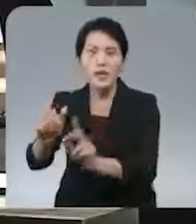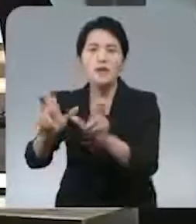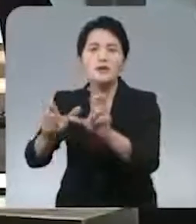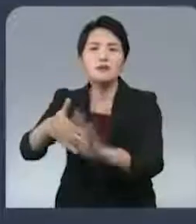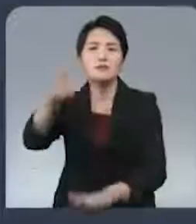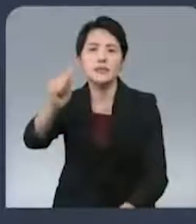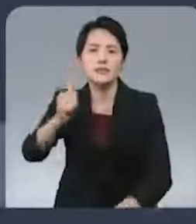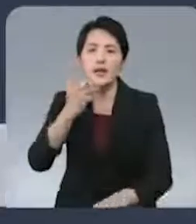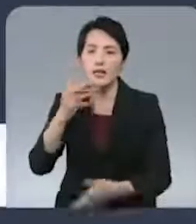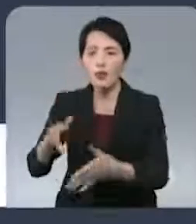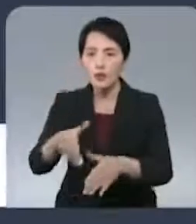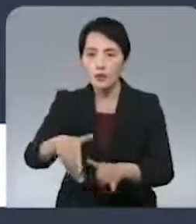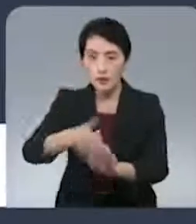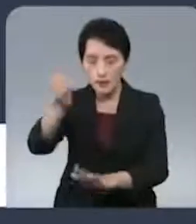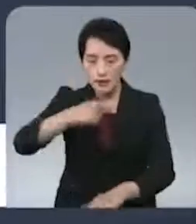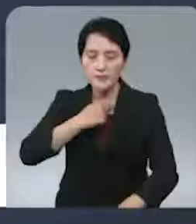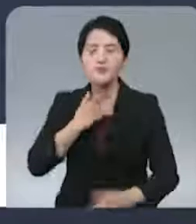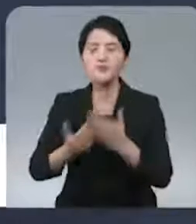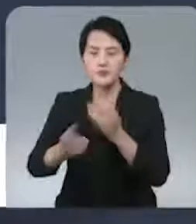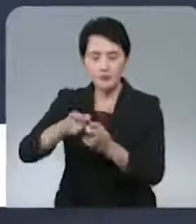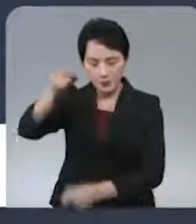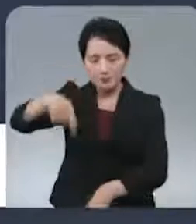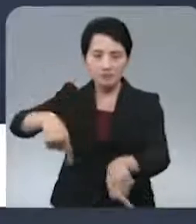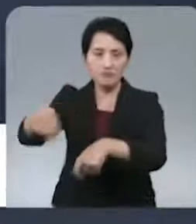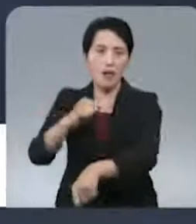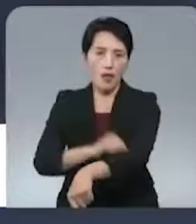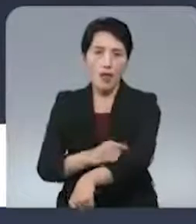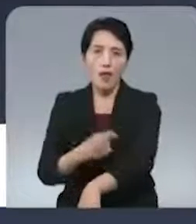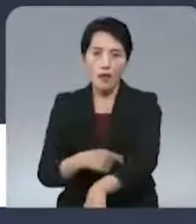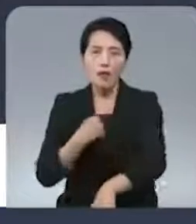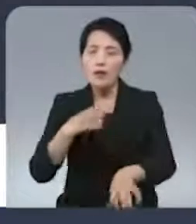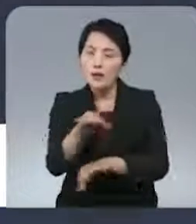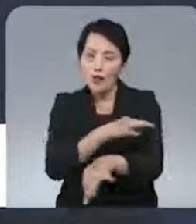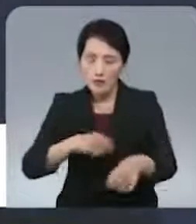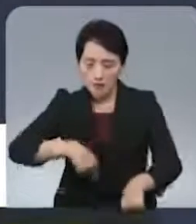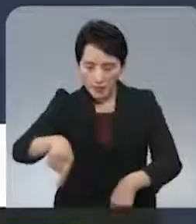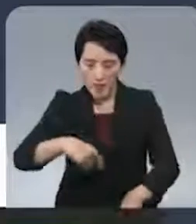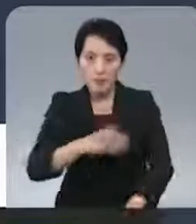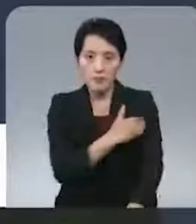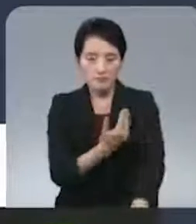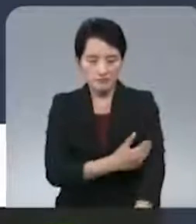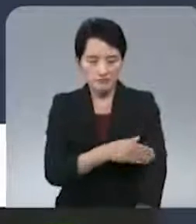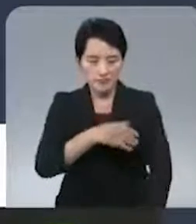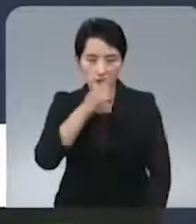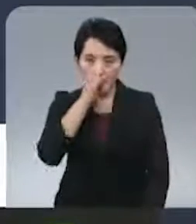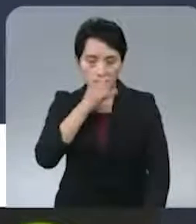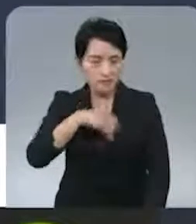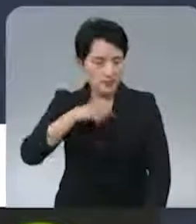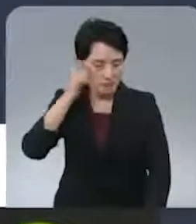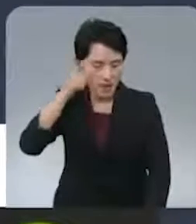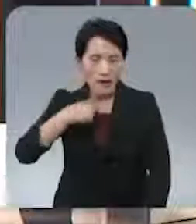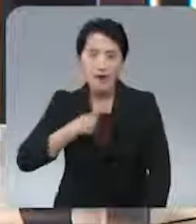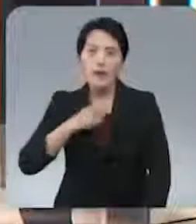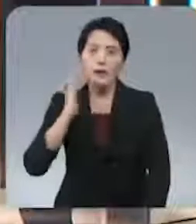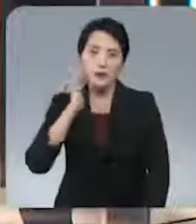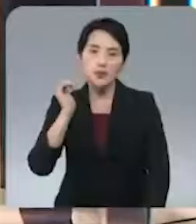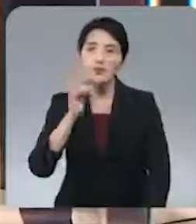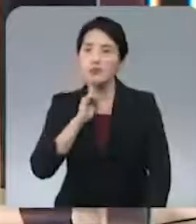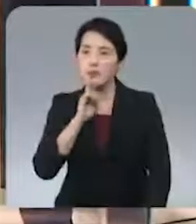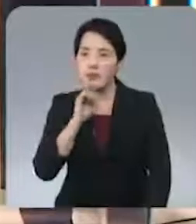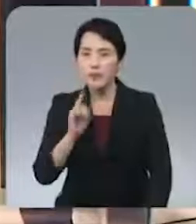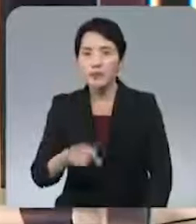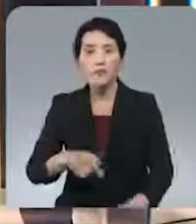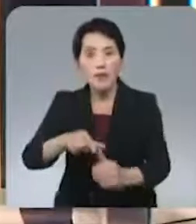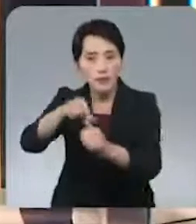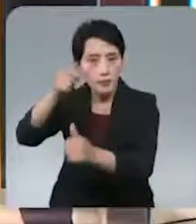论内容为经济。中央选举管理委员会还将于本月25日和3月2日各主办一次法定